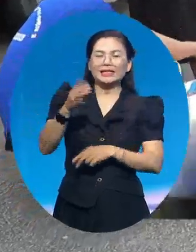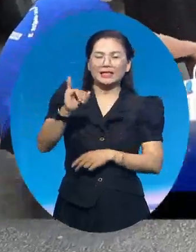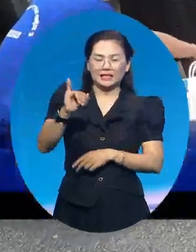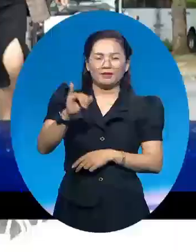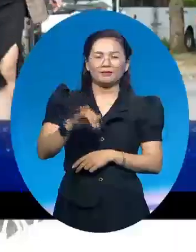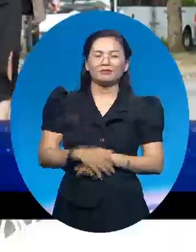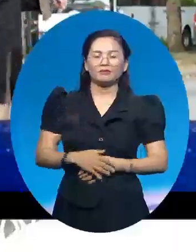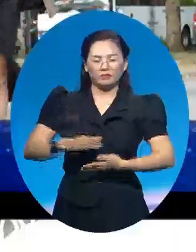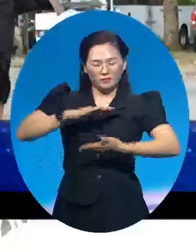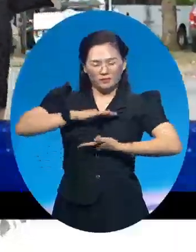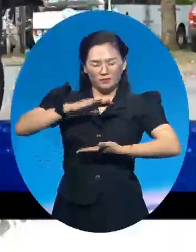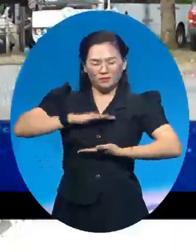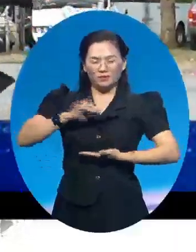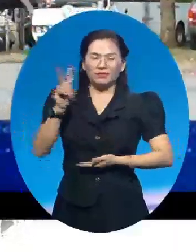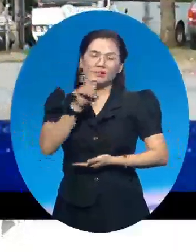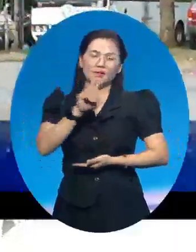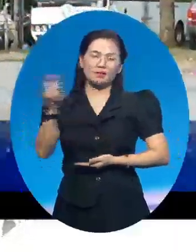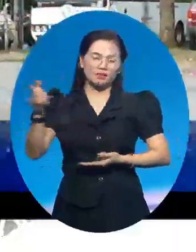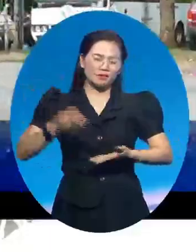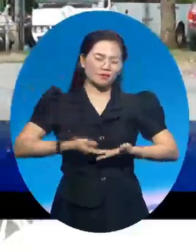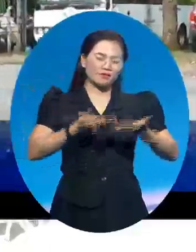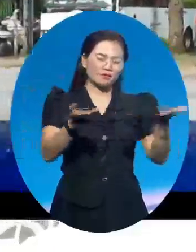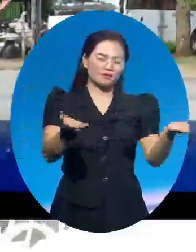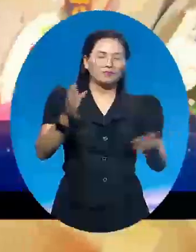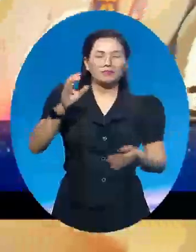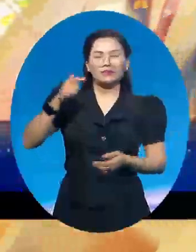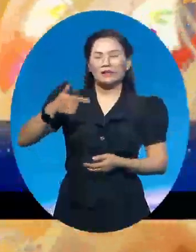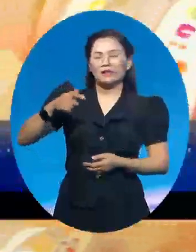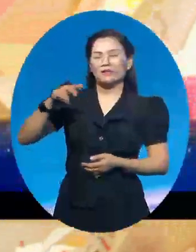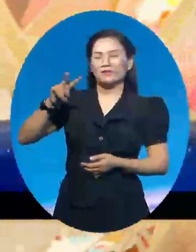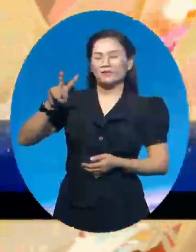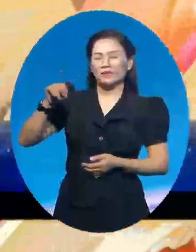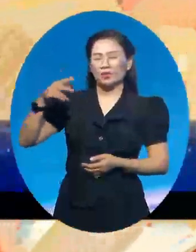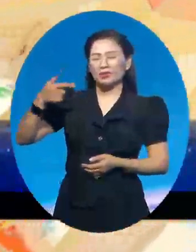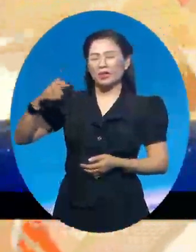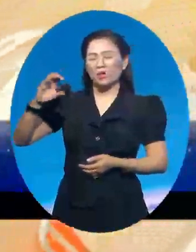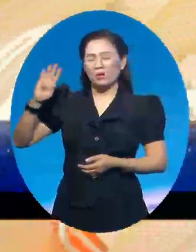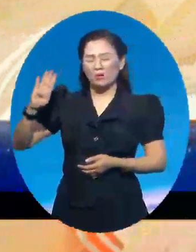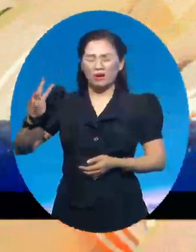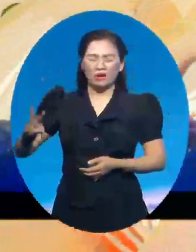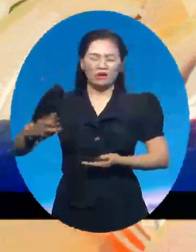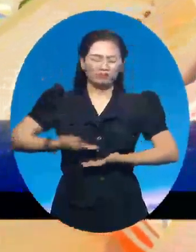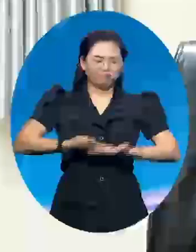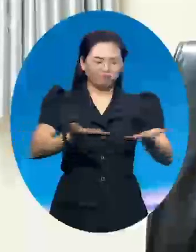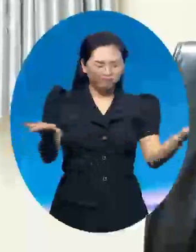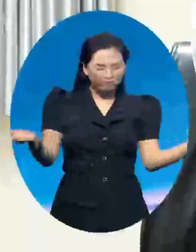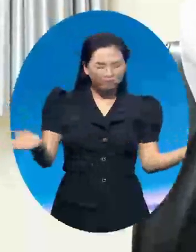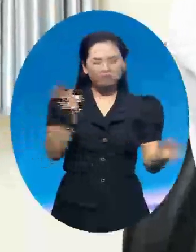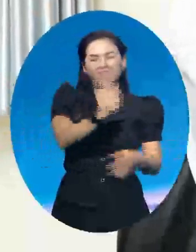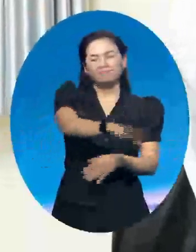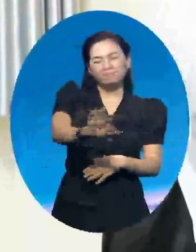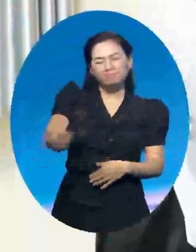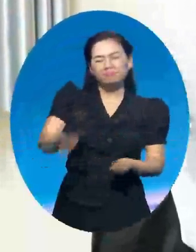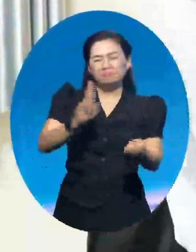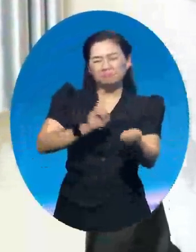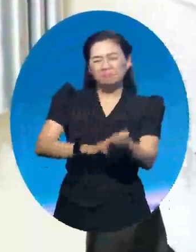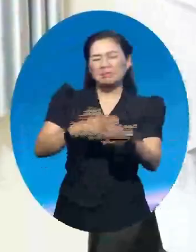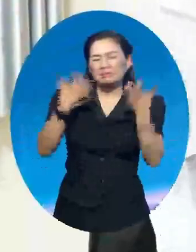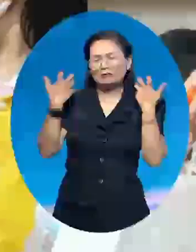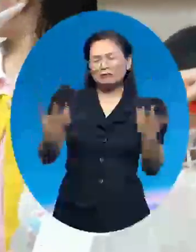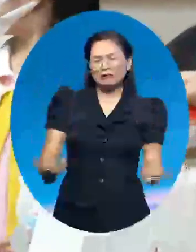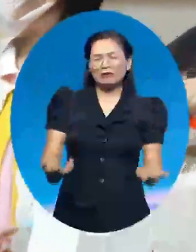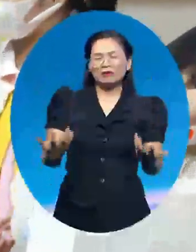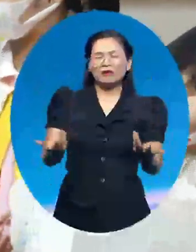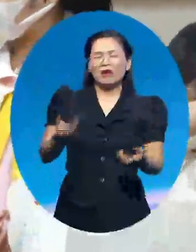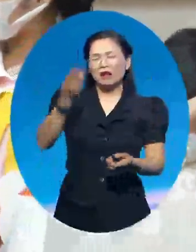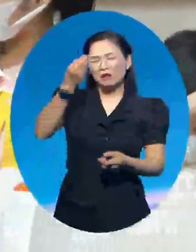200 phần quà đã được EVN Genco 3 cùng các đơn vị trao tặng đến các bệnh nhi có hoàn cảnh khó khăn đang điều trị dài hạn tại 3 bệnh viện